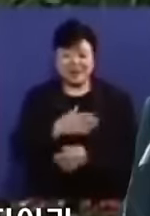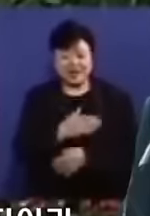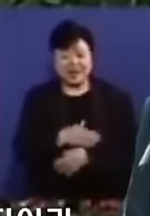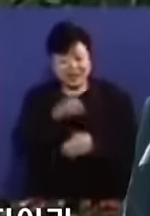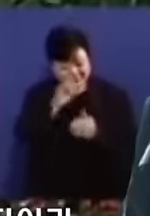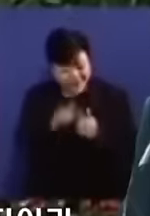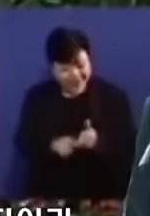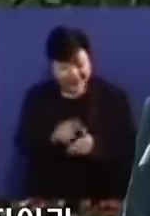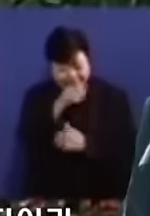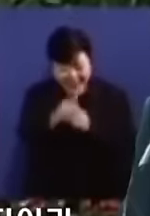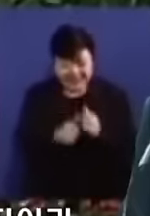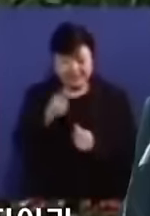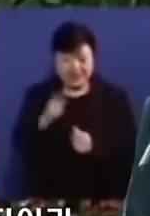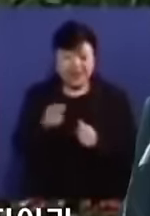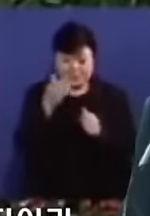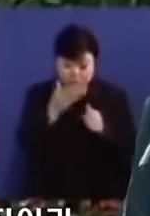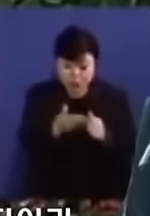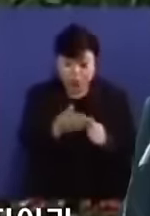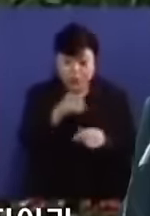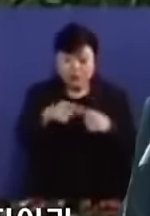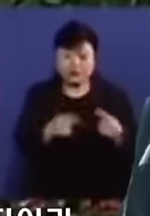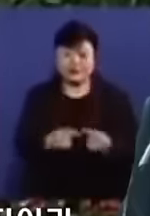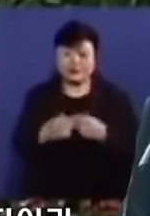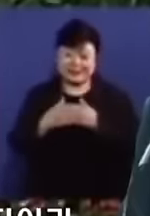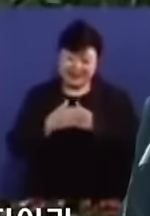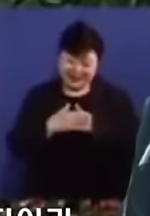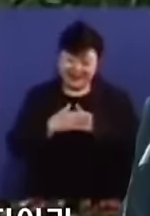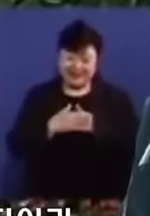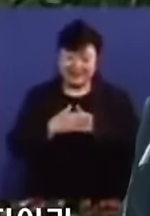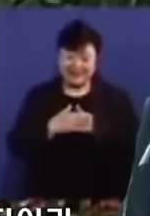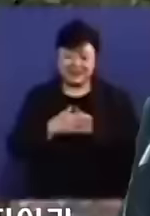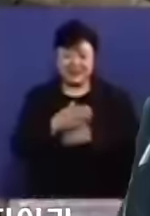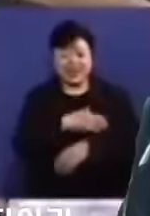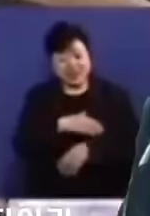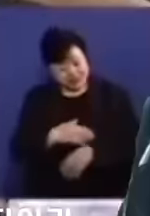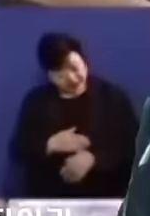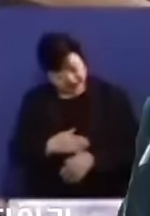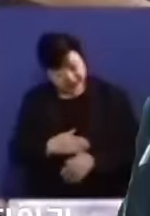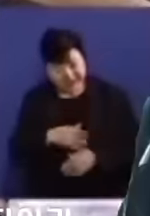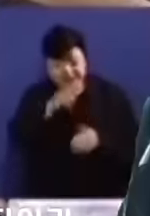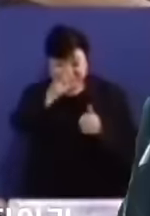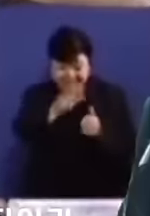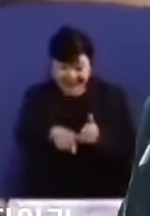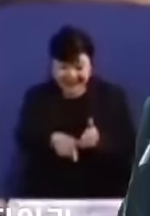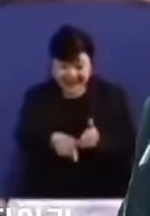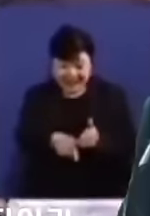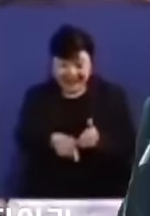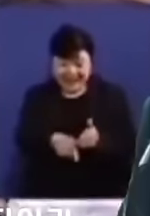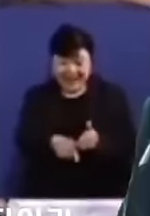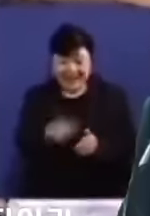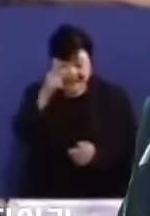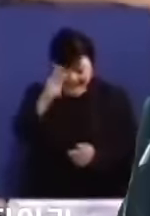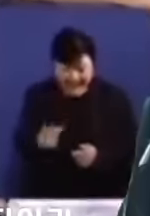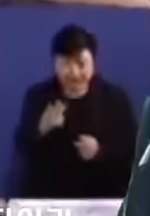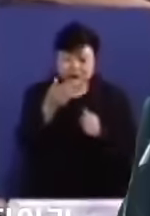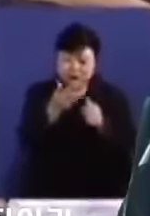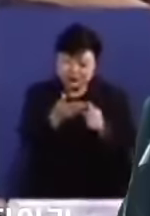약한 그때 강함이라. 한번 따라 말씀하세요. 내가 약한 그때